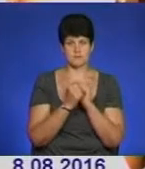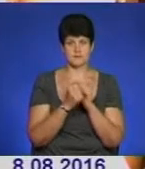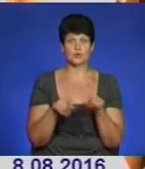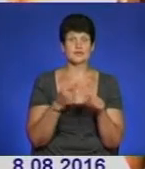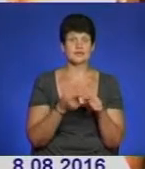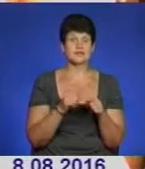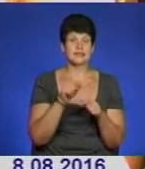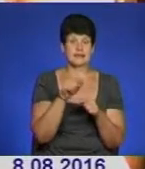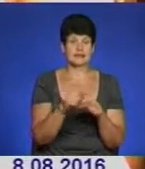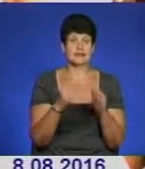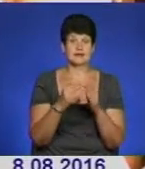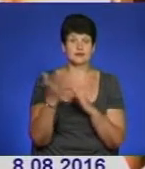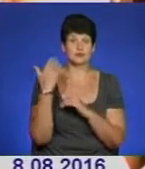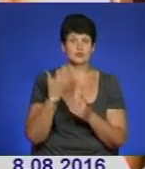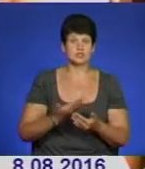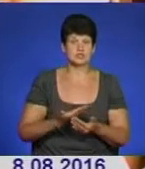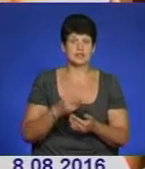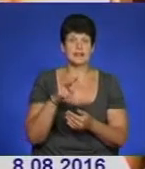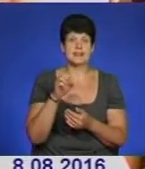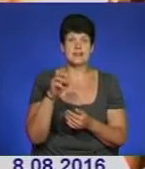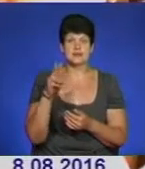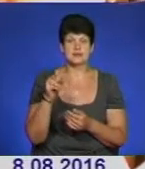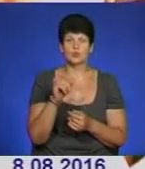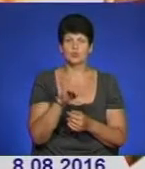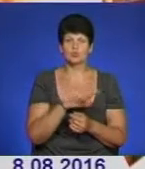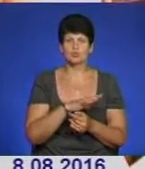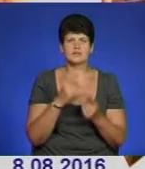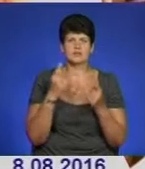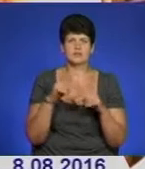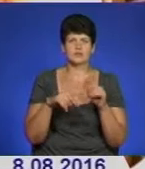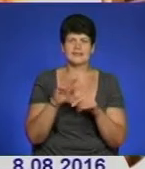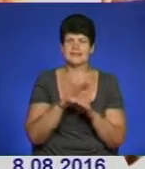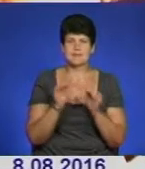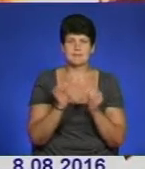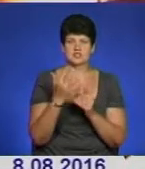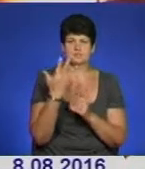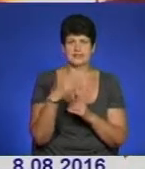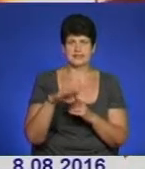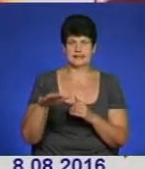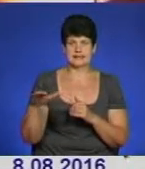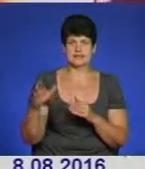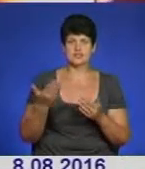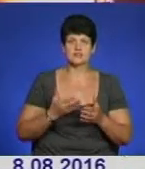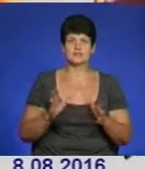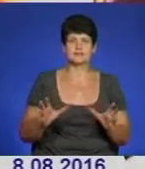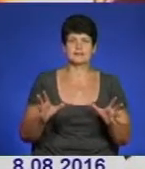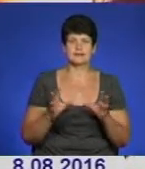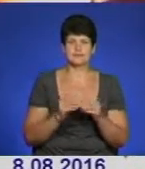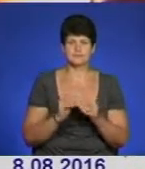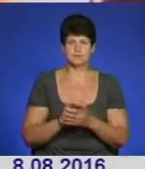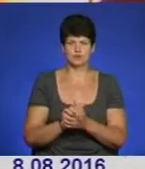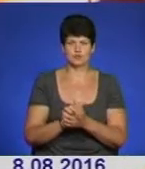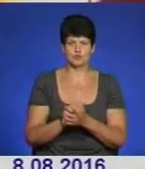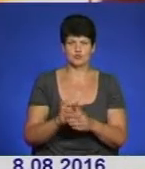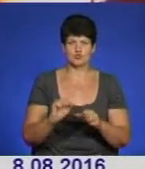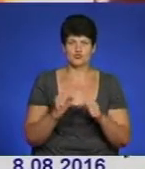хаті колись проживали лемки. Як правило, у них були дуже великі родини, не менше 5 дітей. Жили всі разом, дружньо,